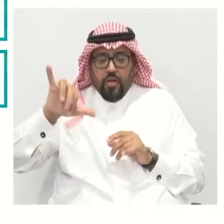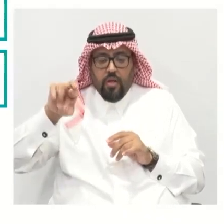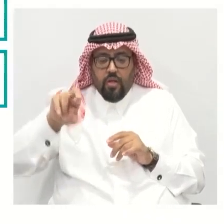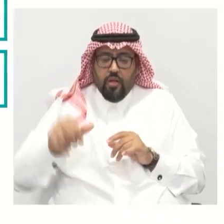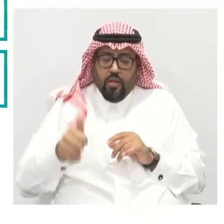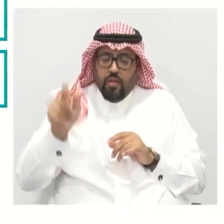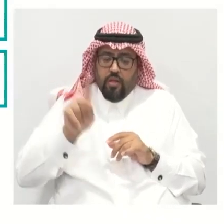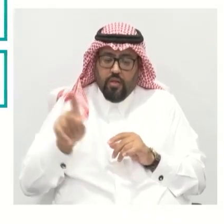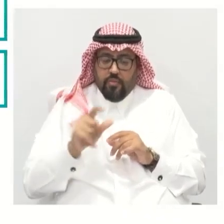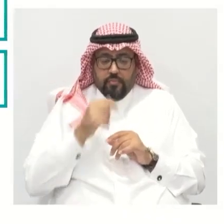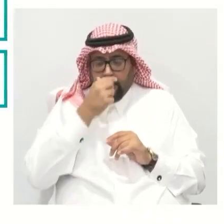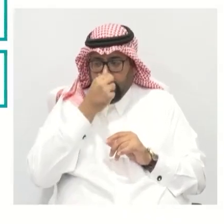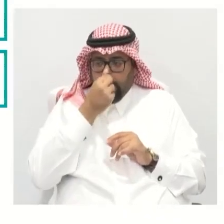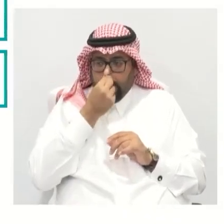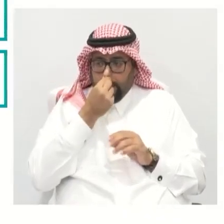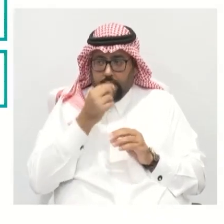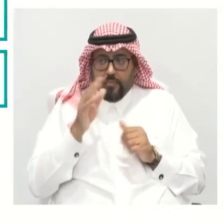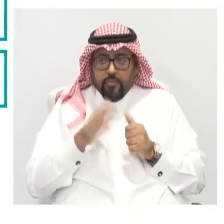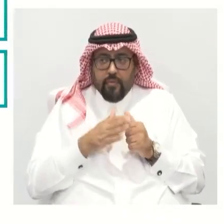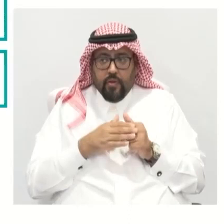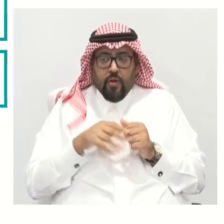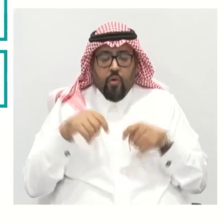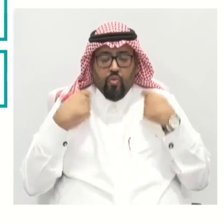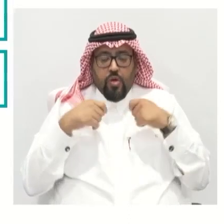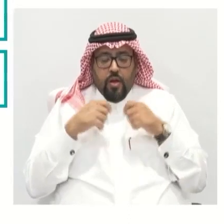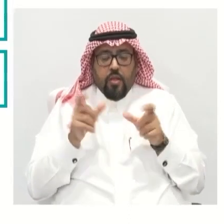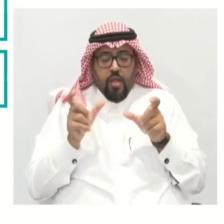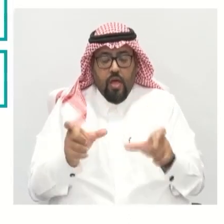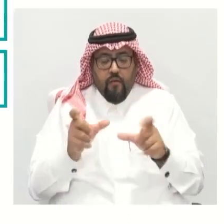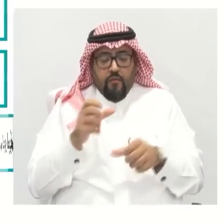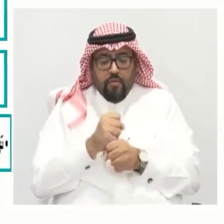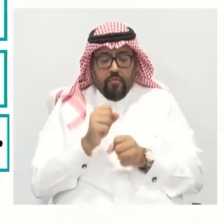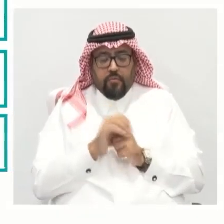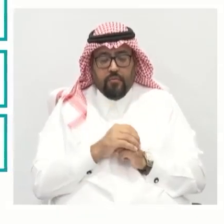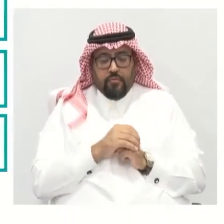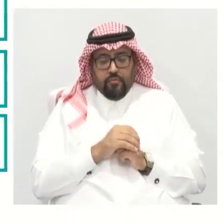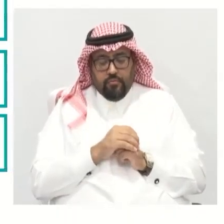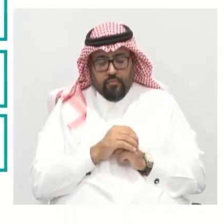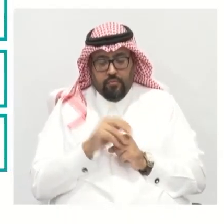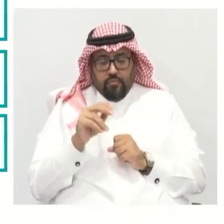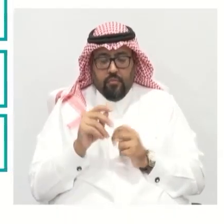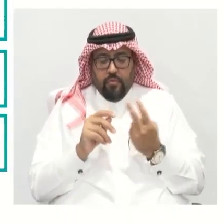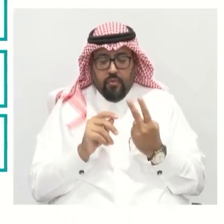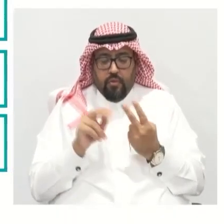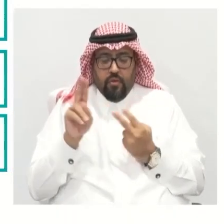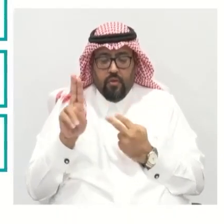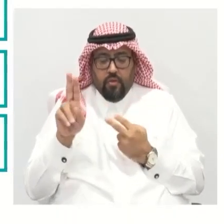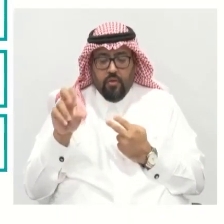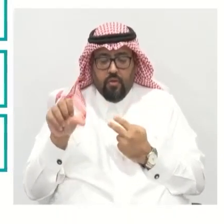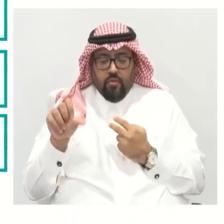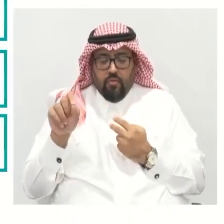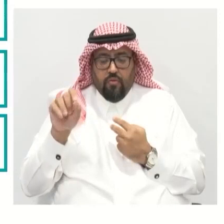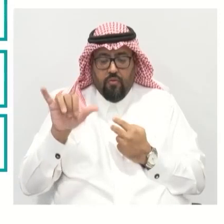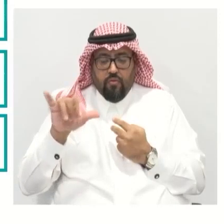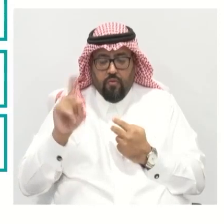ينالهم العنف والايذاء تتقدم هذه الوزاره بحمايتهم اثنان ايضا